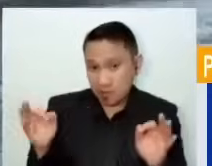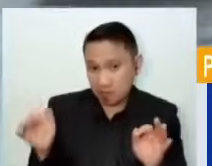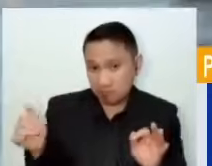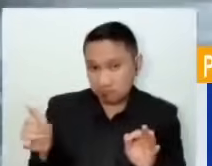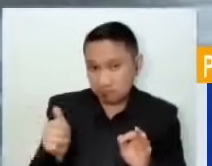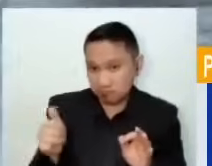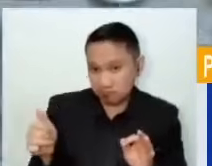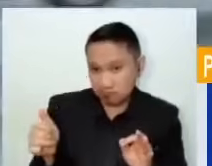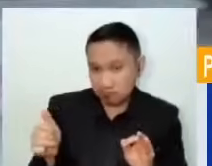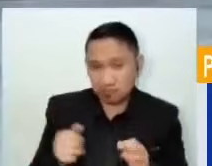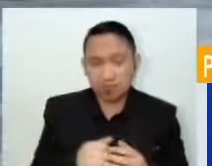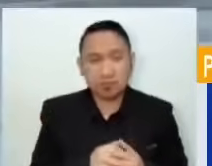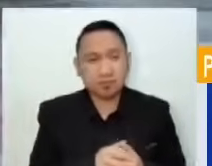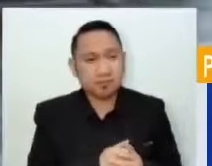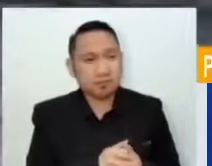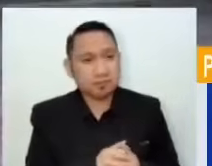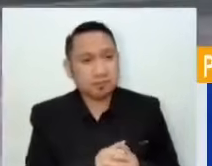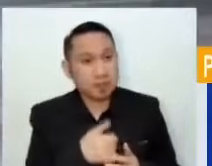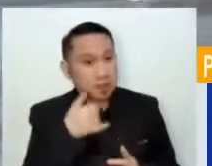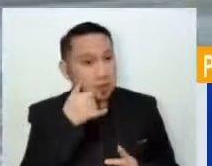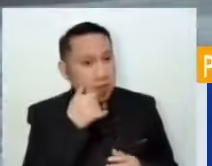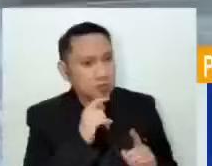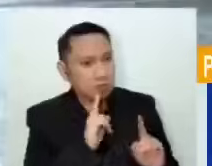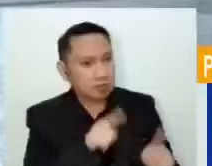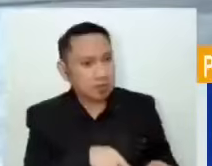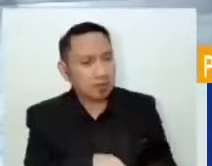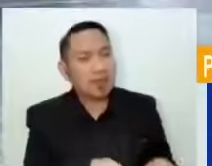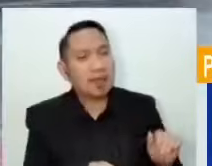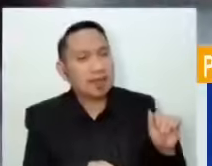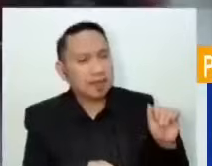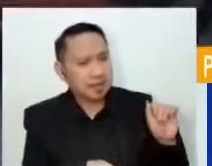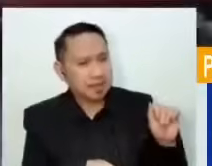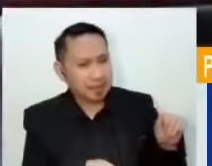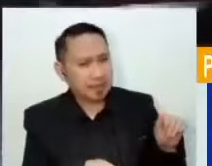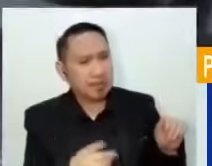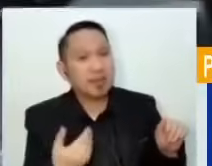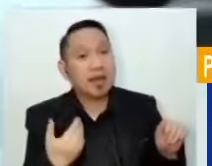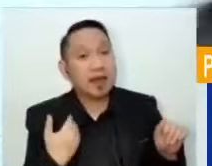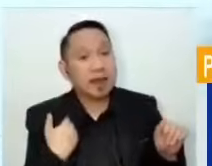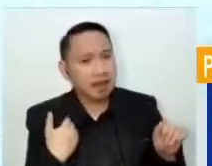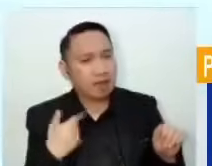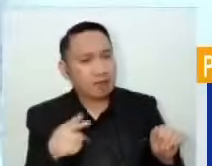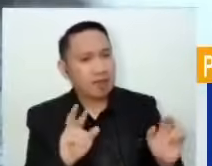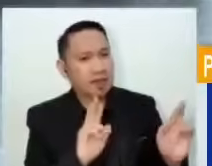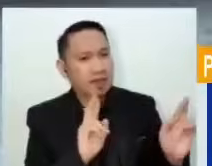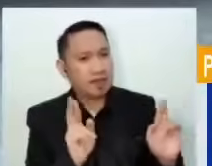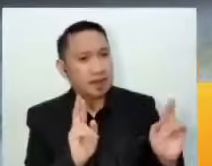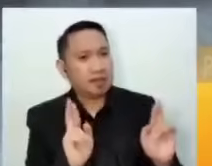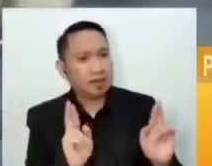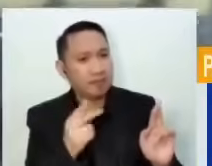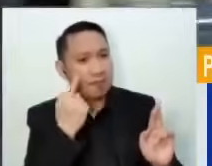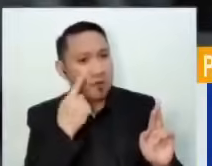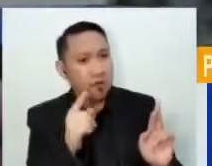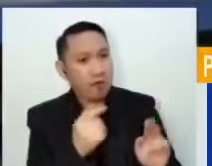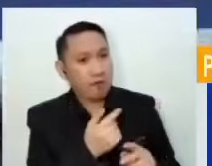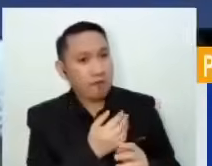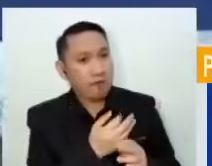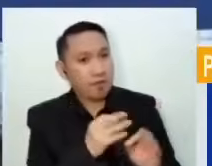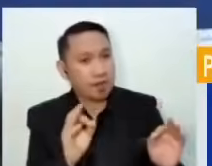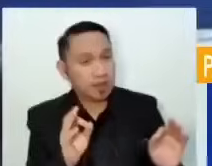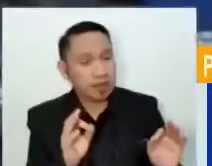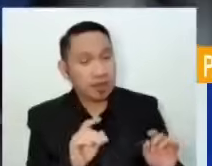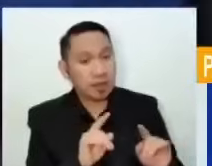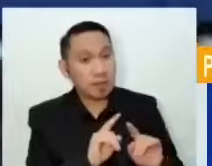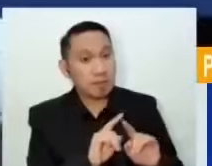tayong naka-preposition na augmentation ng transportasyon. Pero hindi po natin yan i-deploy indiscriminately kasi nga